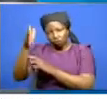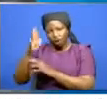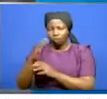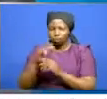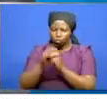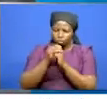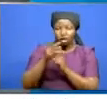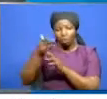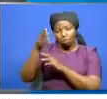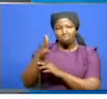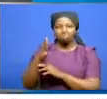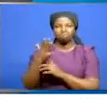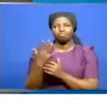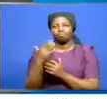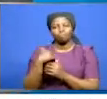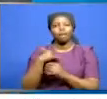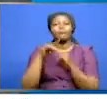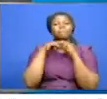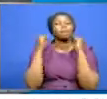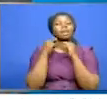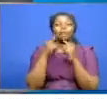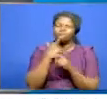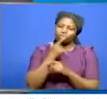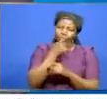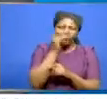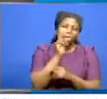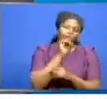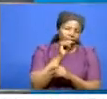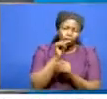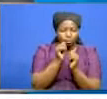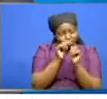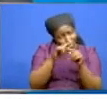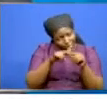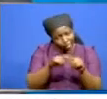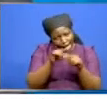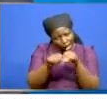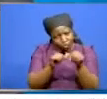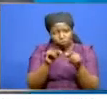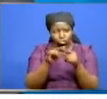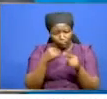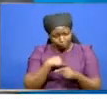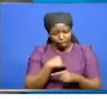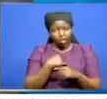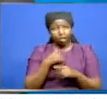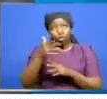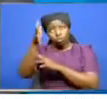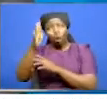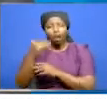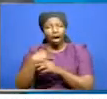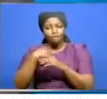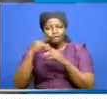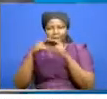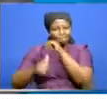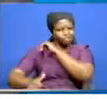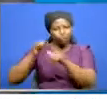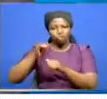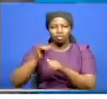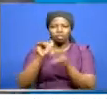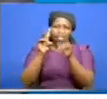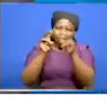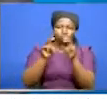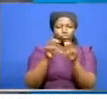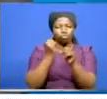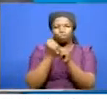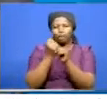Kalonzo, kulingana na mimi Nimrod, na Mungu wangu, Mungu amekataa mambo ya Raila Odinga. ukisoma Samueli wa kwanza kifungu